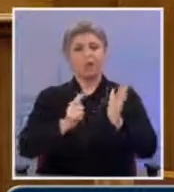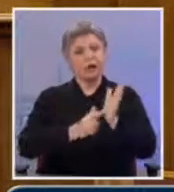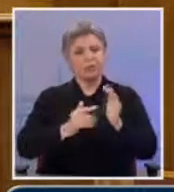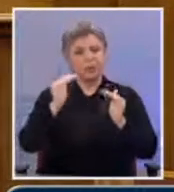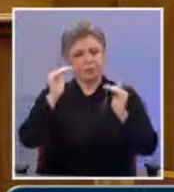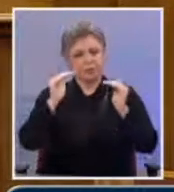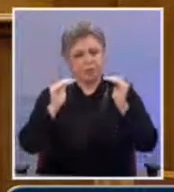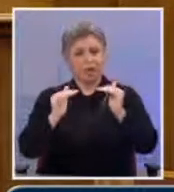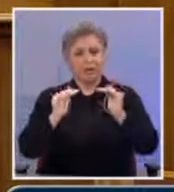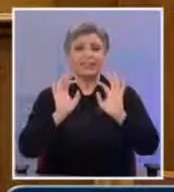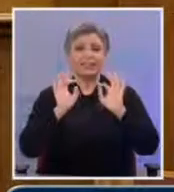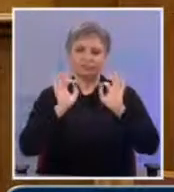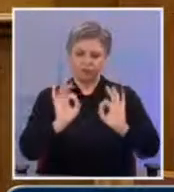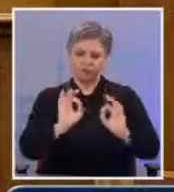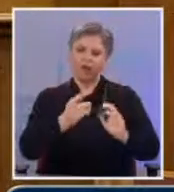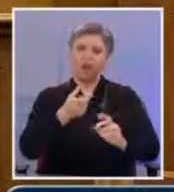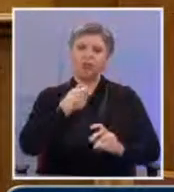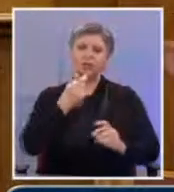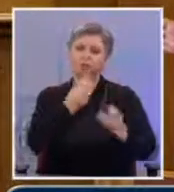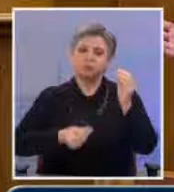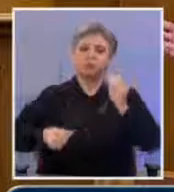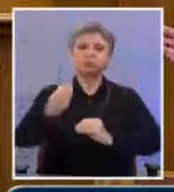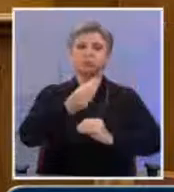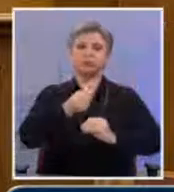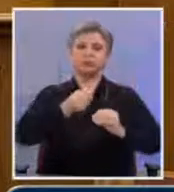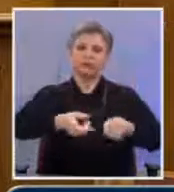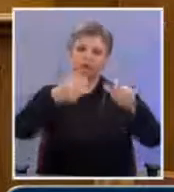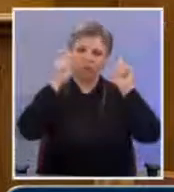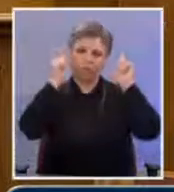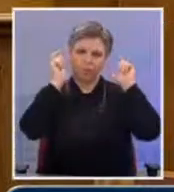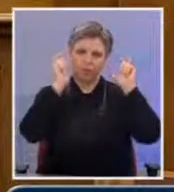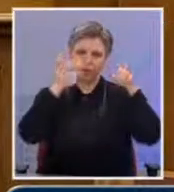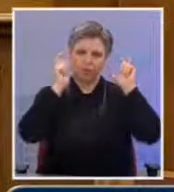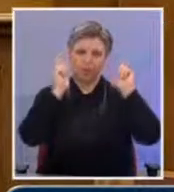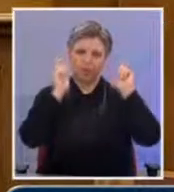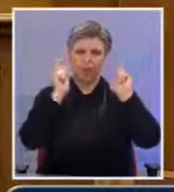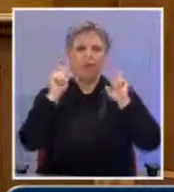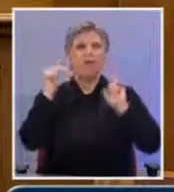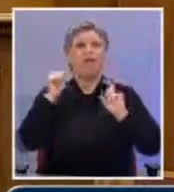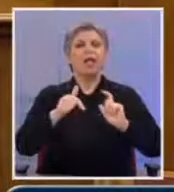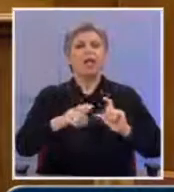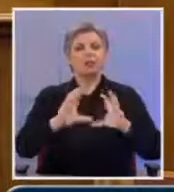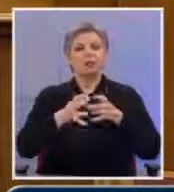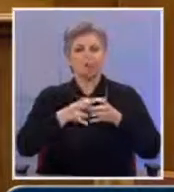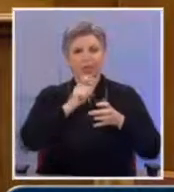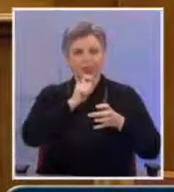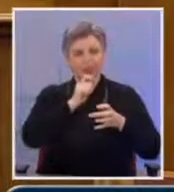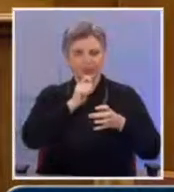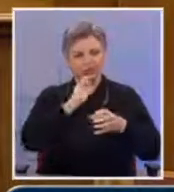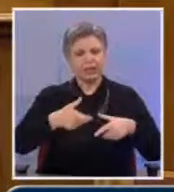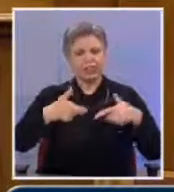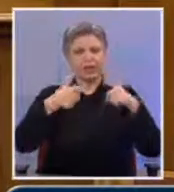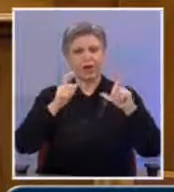εμβάθυνση της δημοκρατίας. Η δημοκρατική αριστερά επιδιώκει να συμβάλλει στα